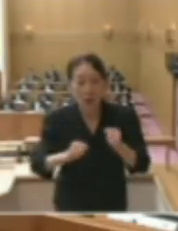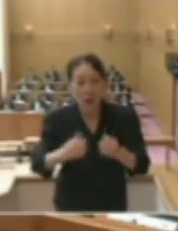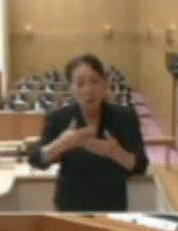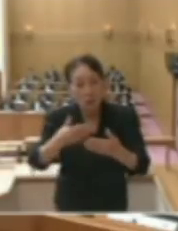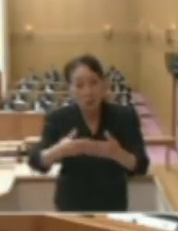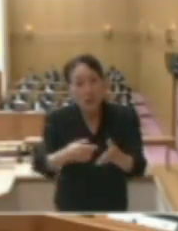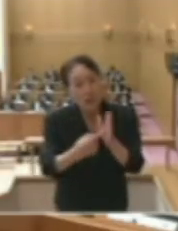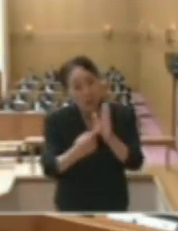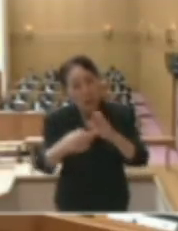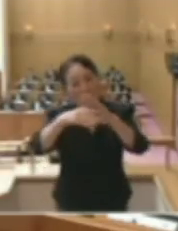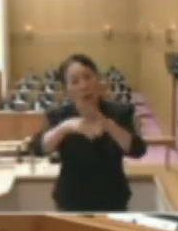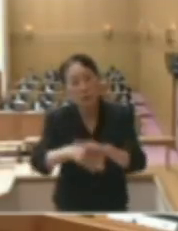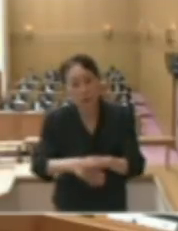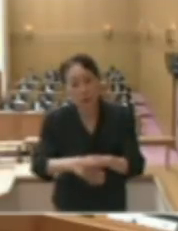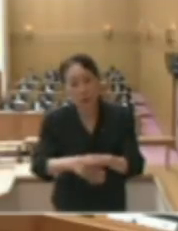の、